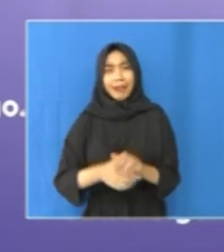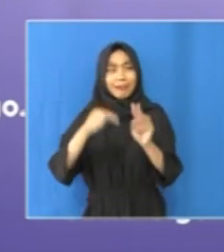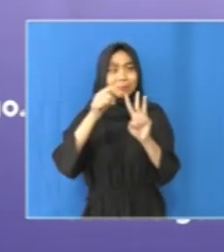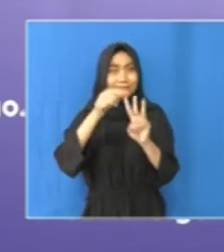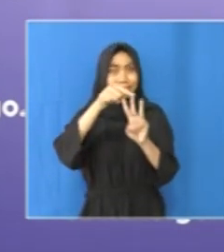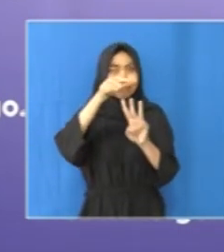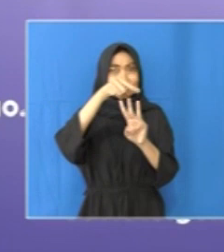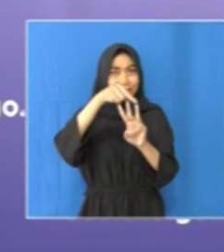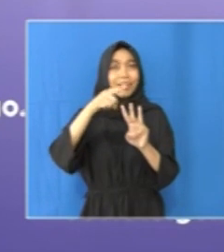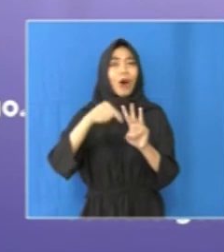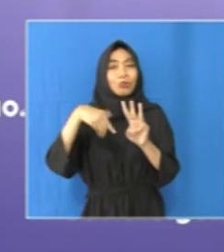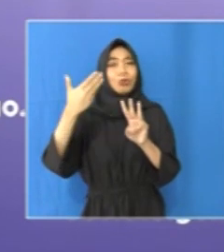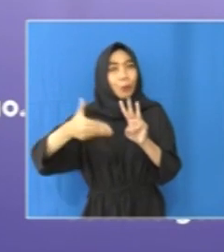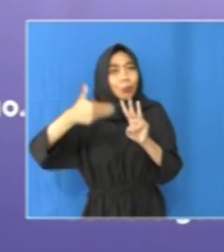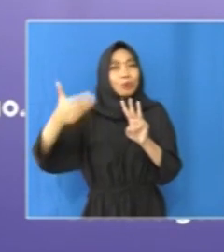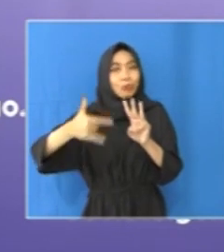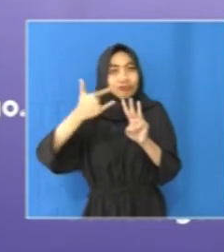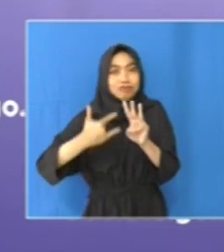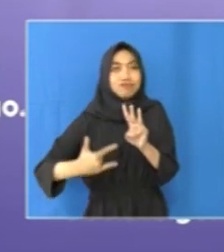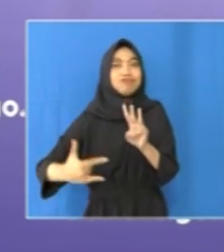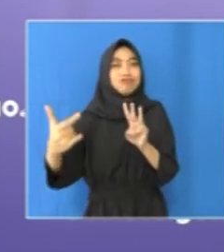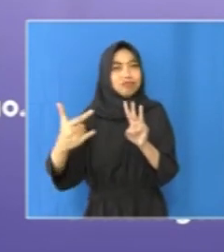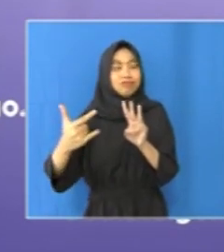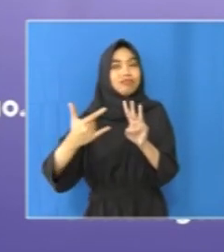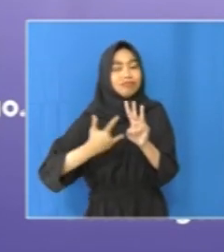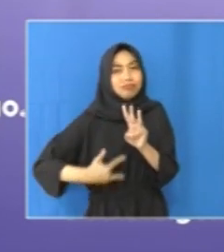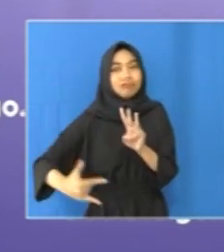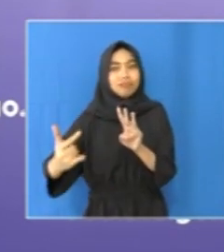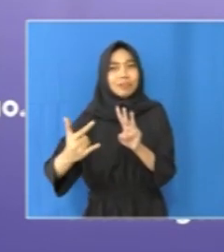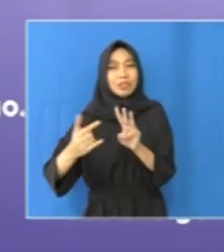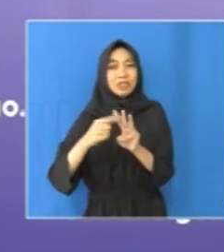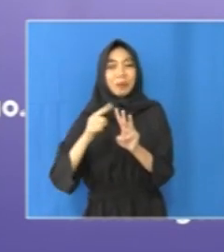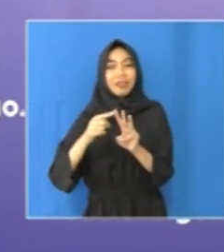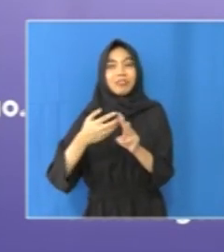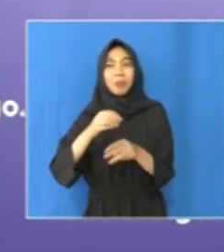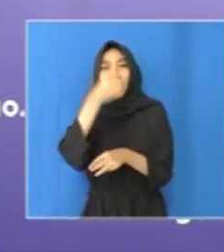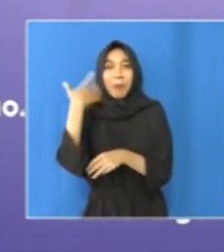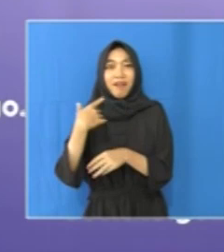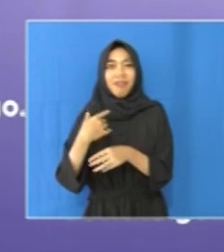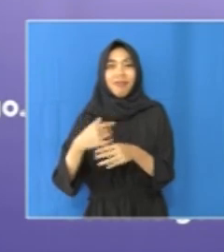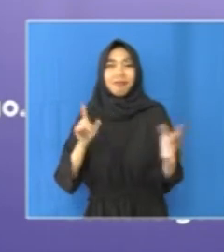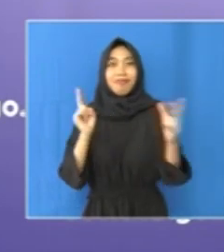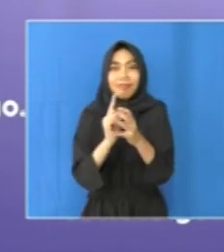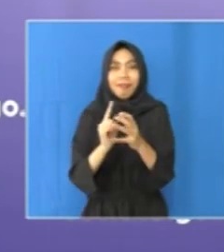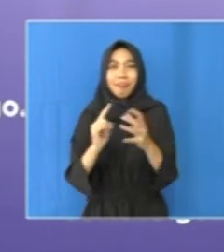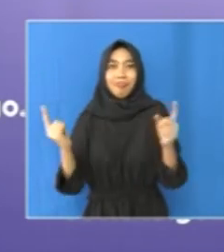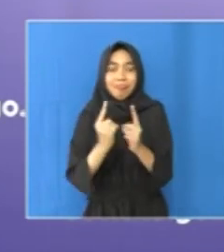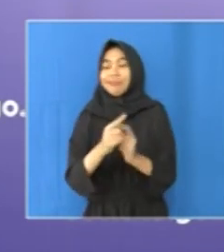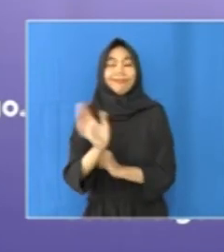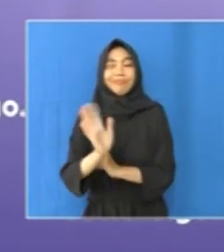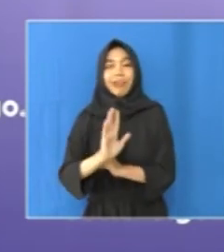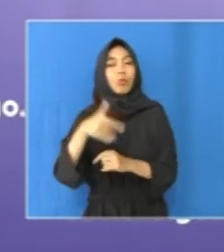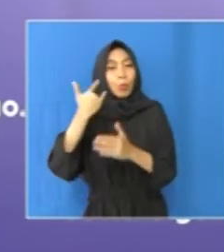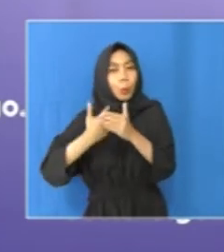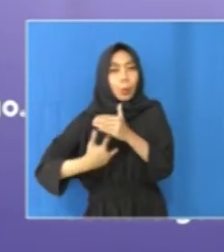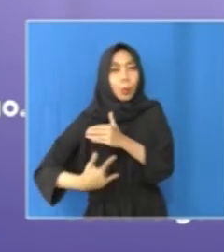bersama dan terus-menerus tidak boleh terputus di masyarakat Indonesia